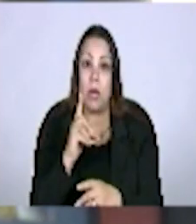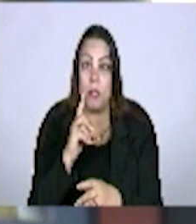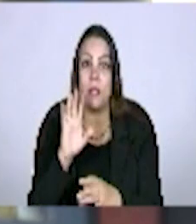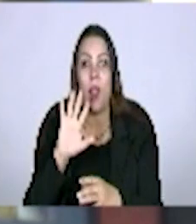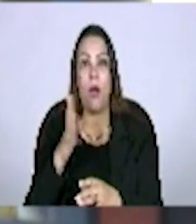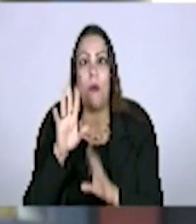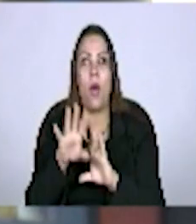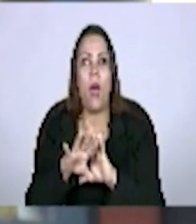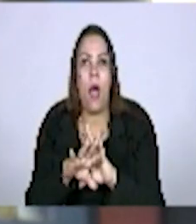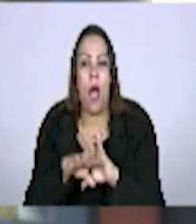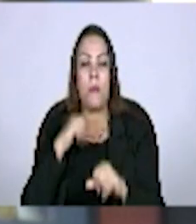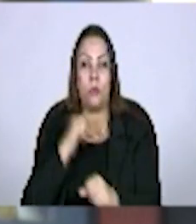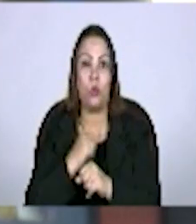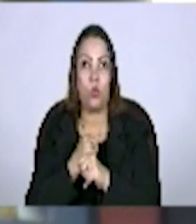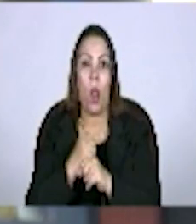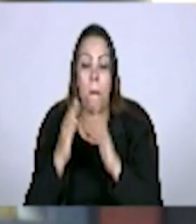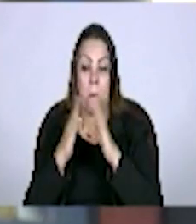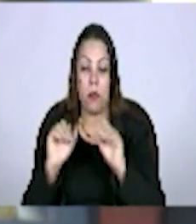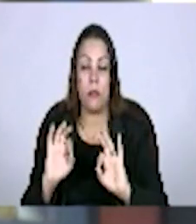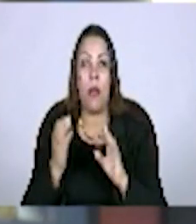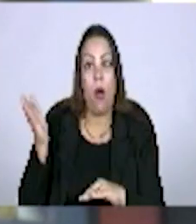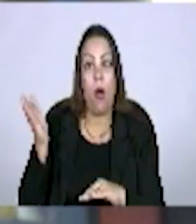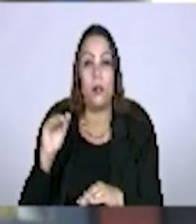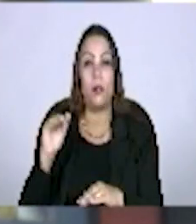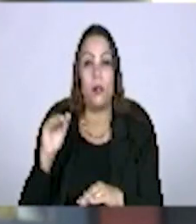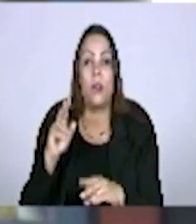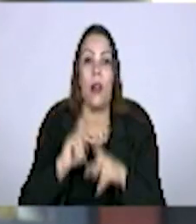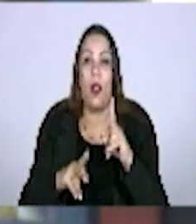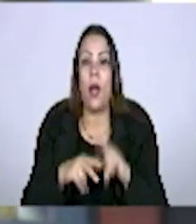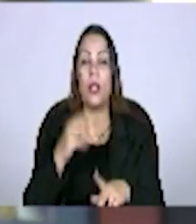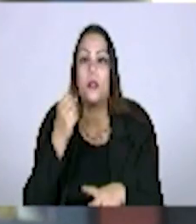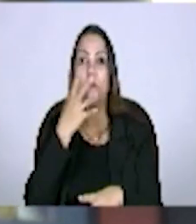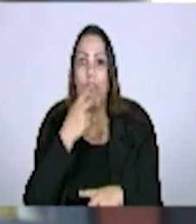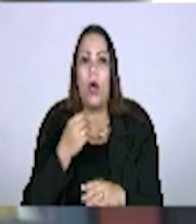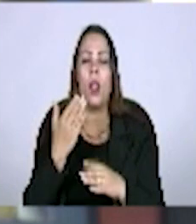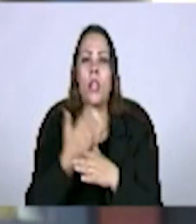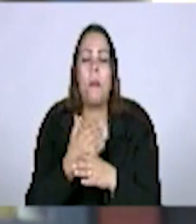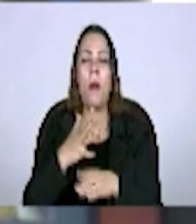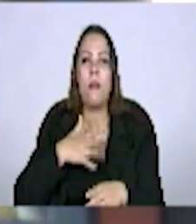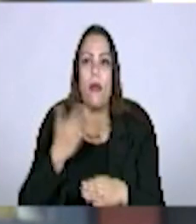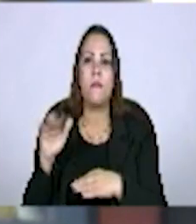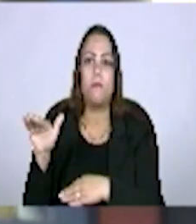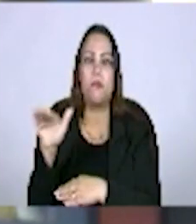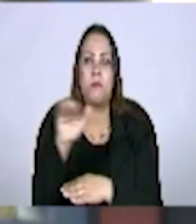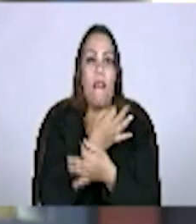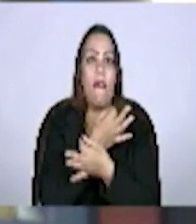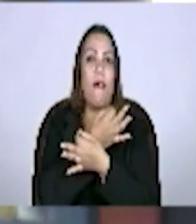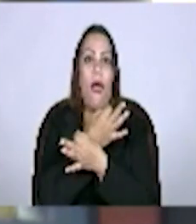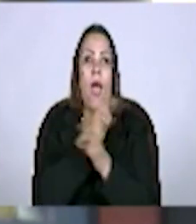تم تكثيف الانتاج المحلي للسلع بشكل ان هو غطى احتياجات السوق المحليه